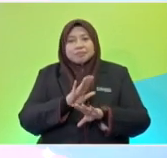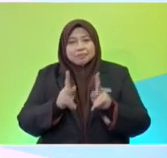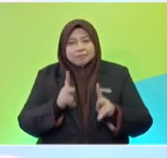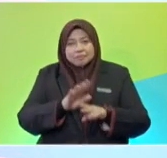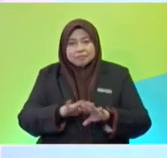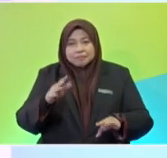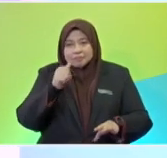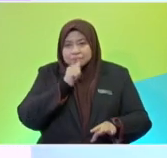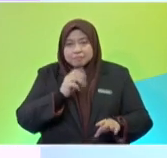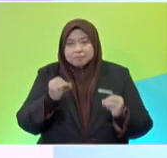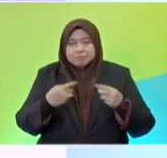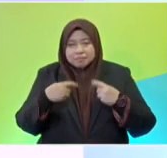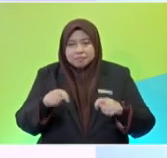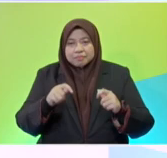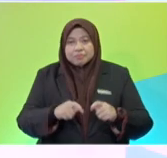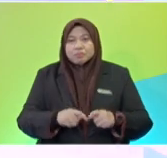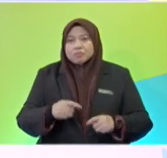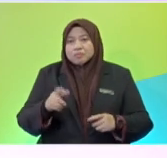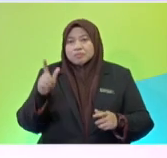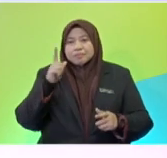kita lihat untuk